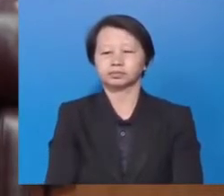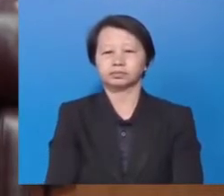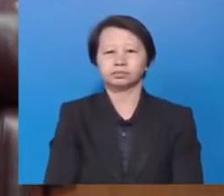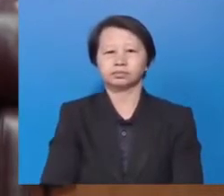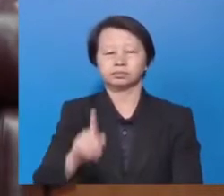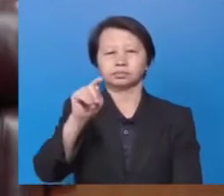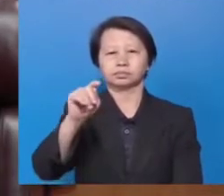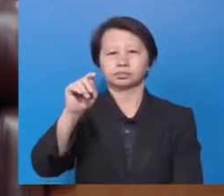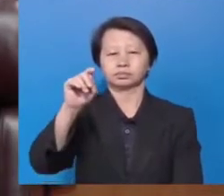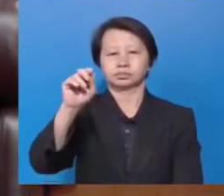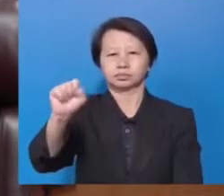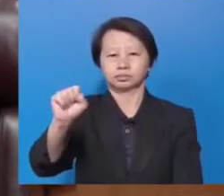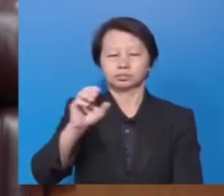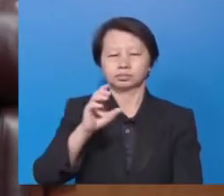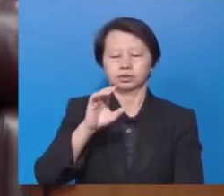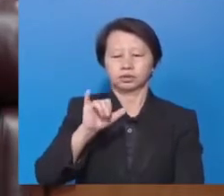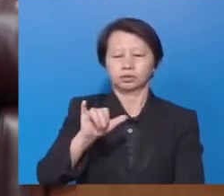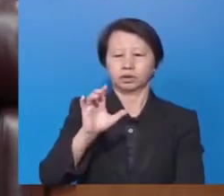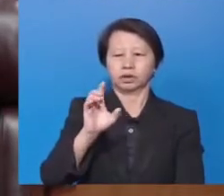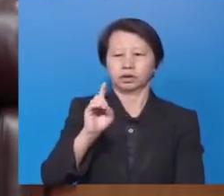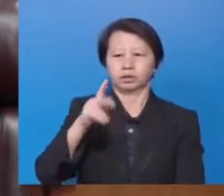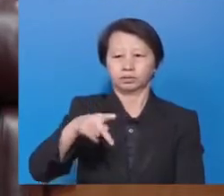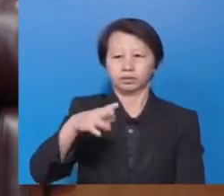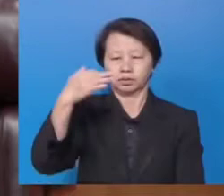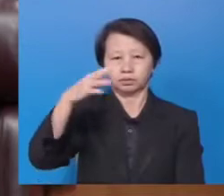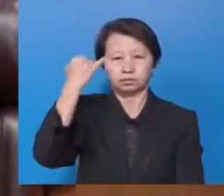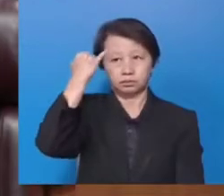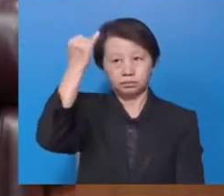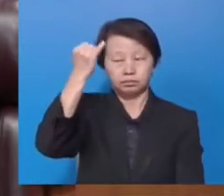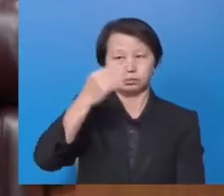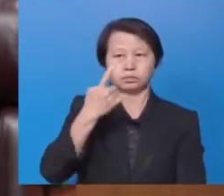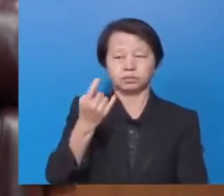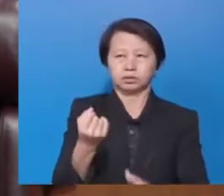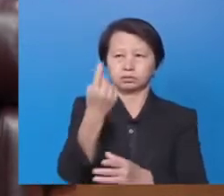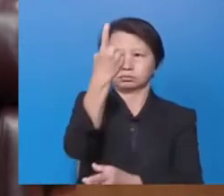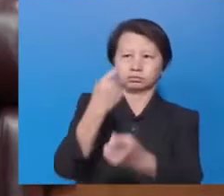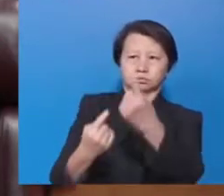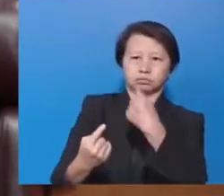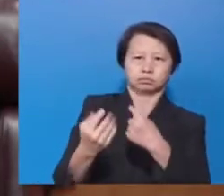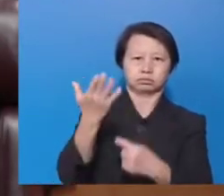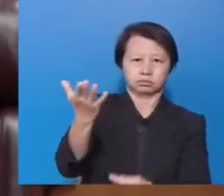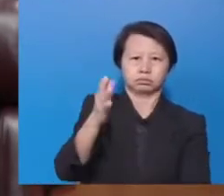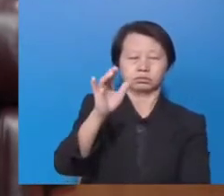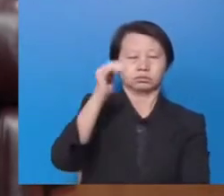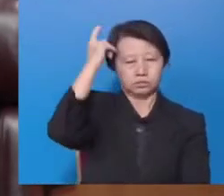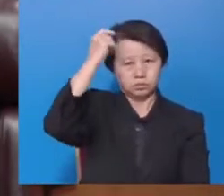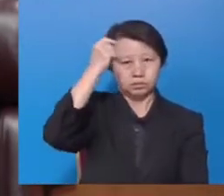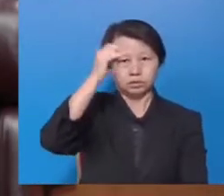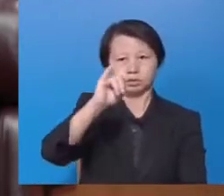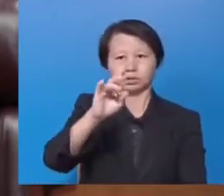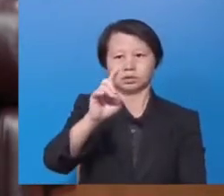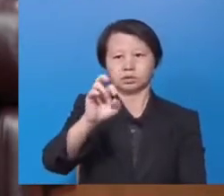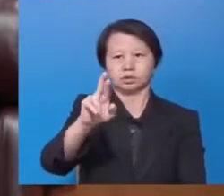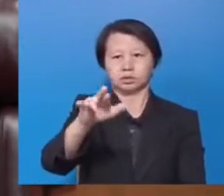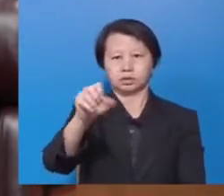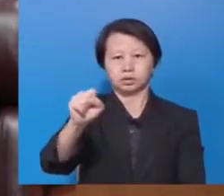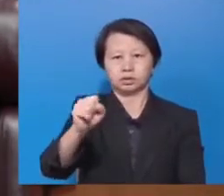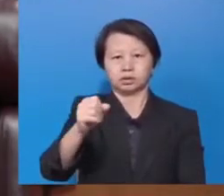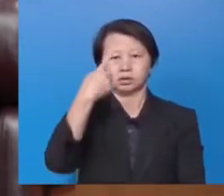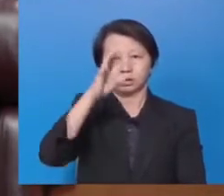thanks yang dipertua untuk menjaga inisiatif yang dibangkitkan oleh yang berhormat atau Nabi Idris Ahmad ini